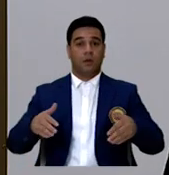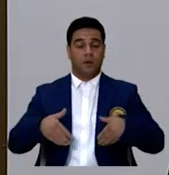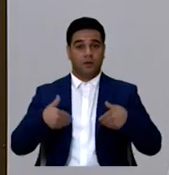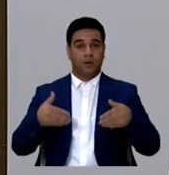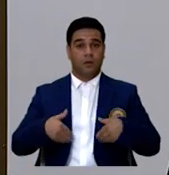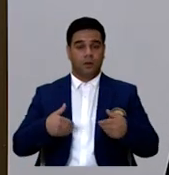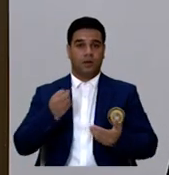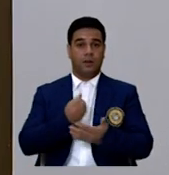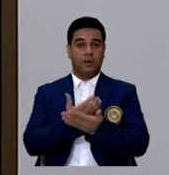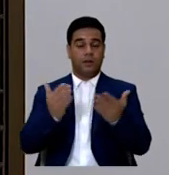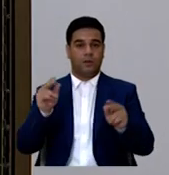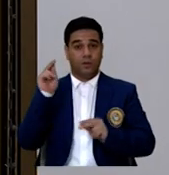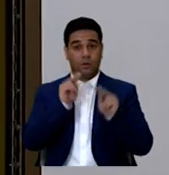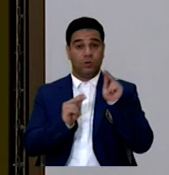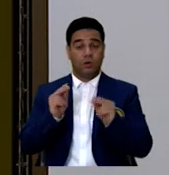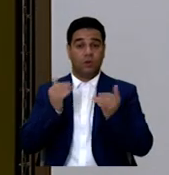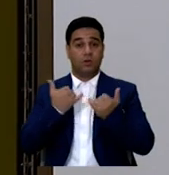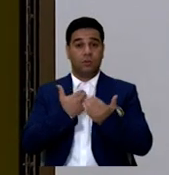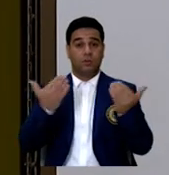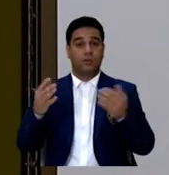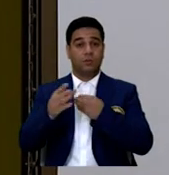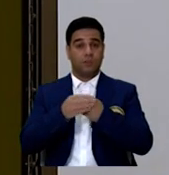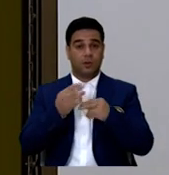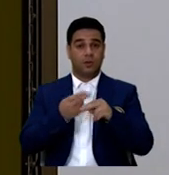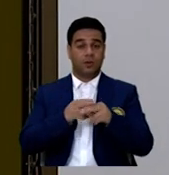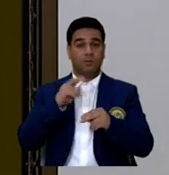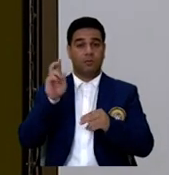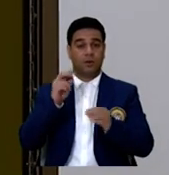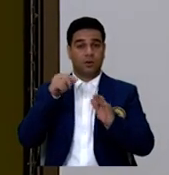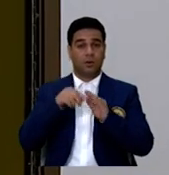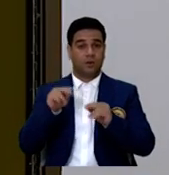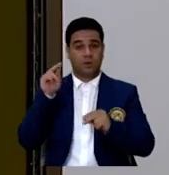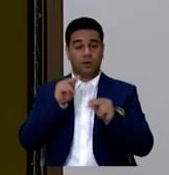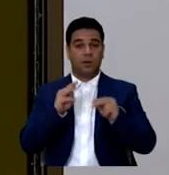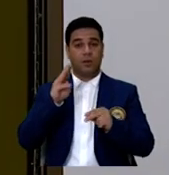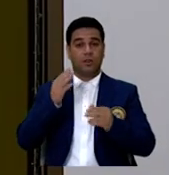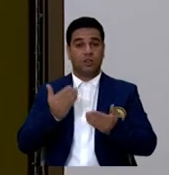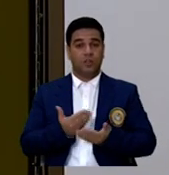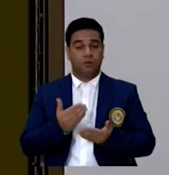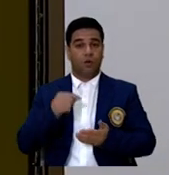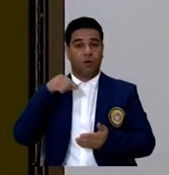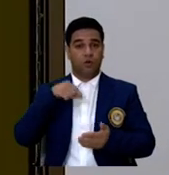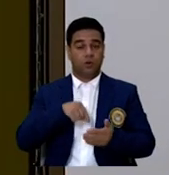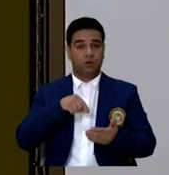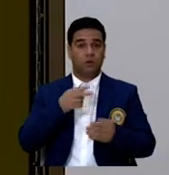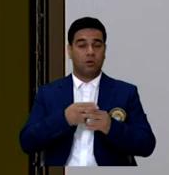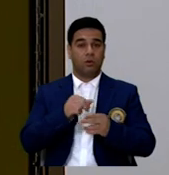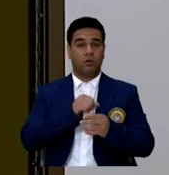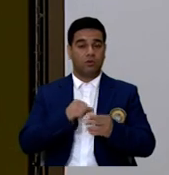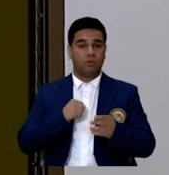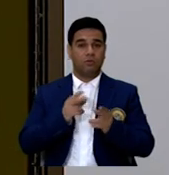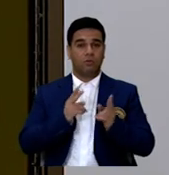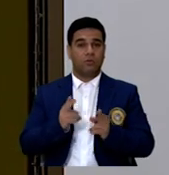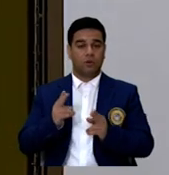Assalomu alaykum, aziz o'quvchilar. Bugun biz siz bilan biologiya fanidan tirik organizmlarda o'z-o'zini idora